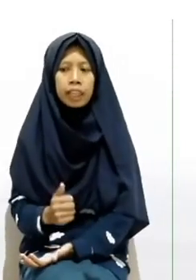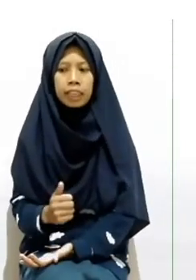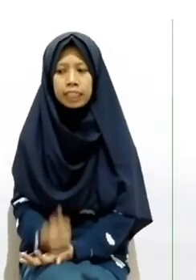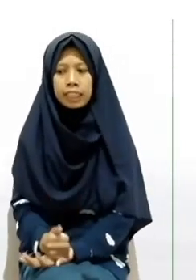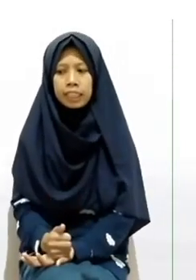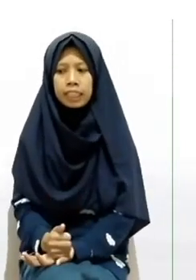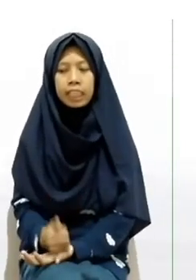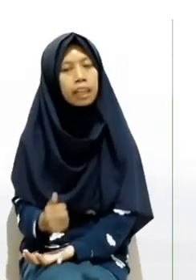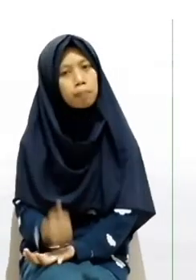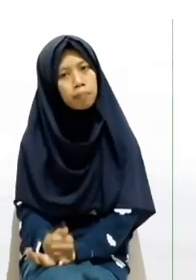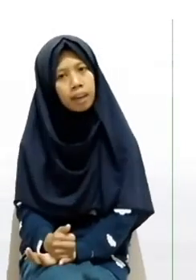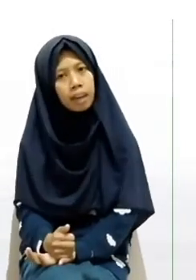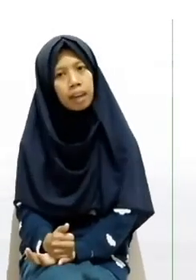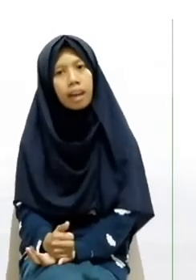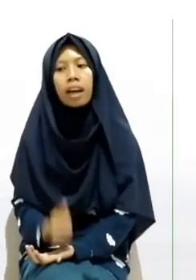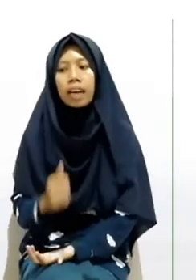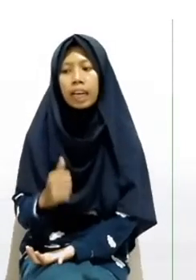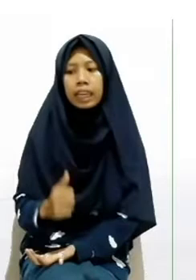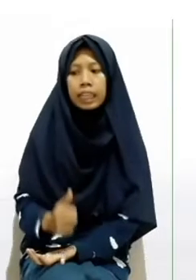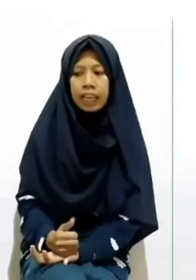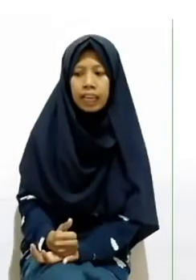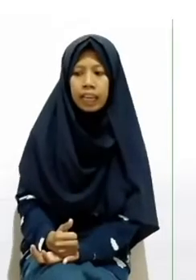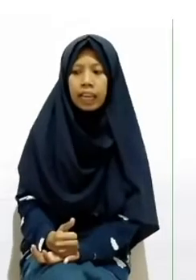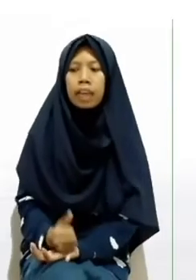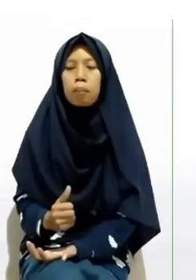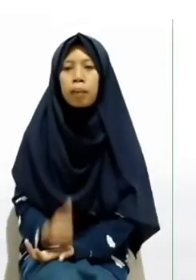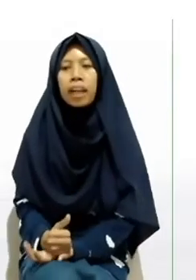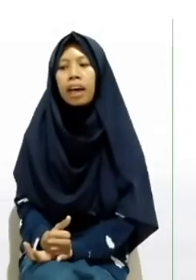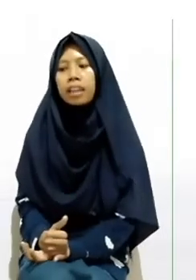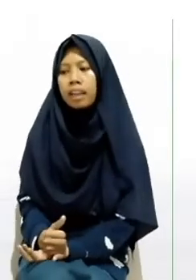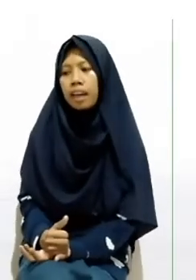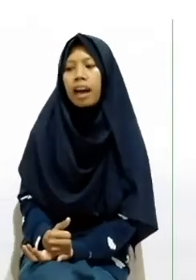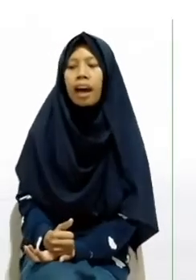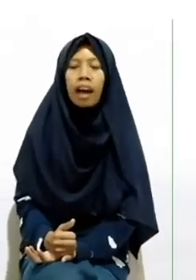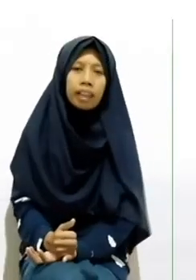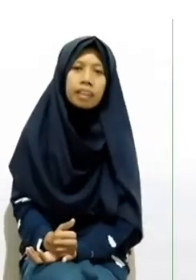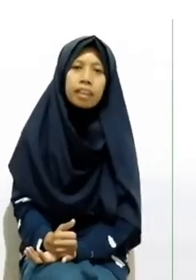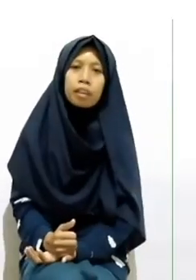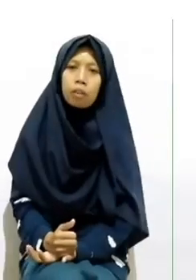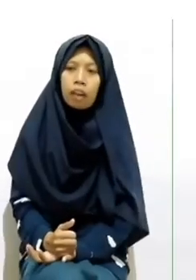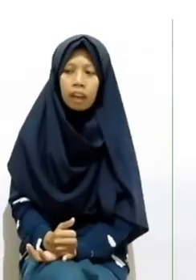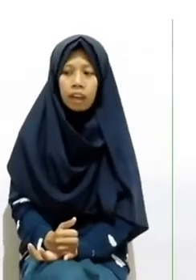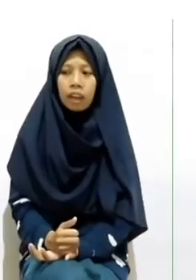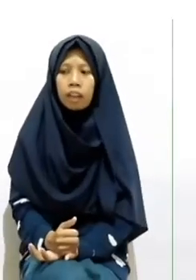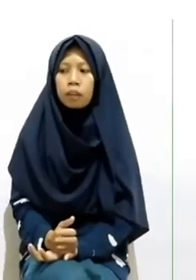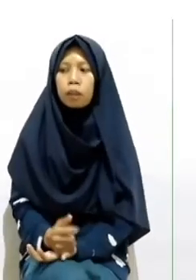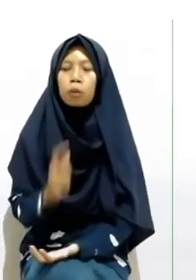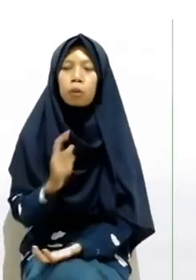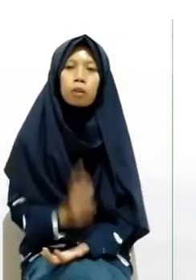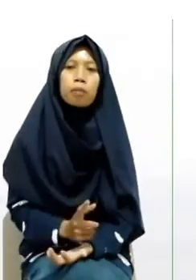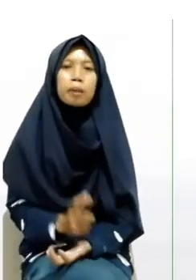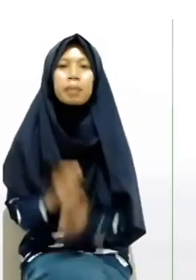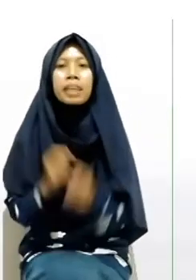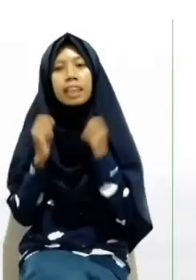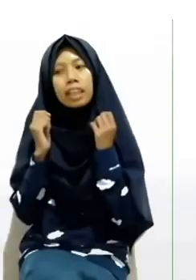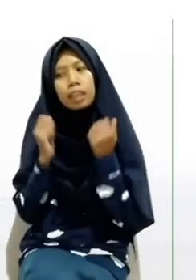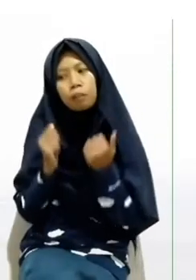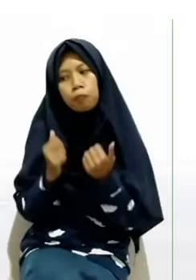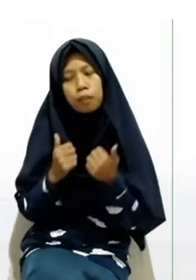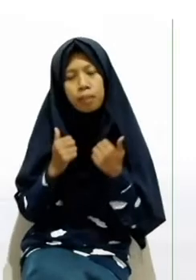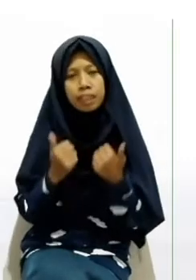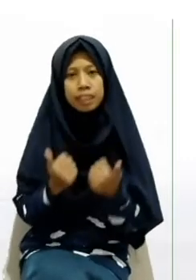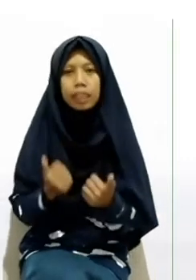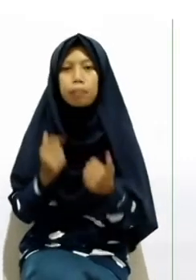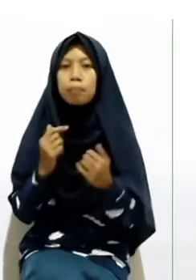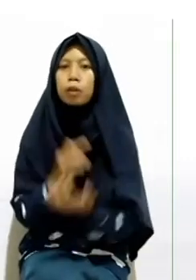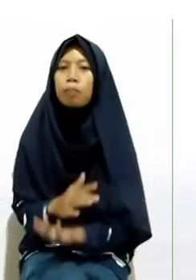komunikasi Kenapa karena b adalah alat yang digunakan untuk memberi